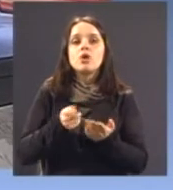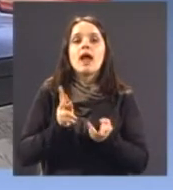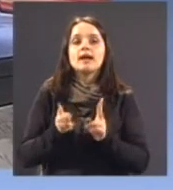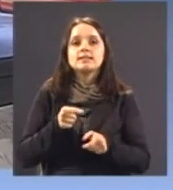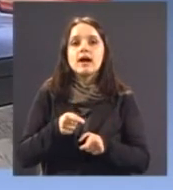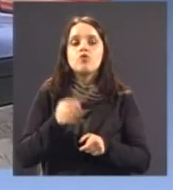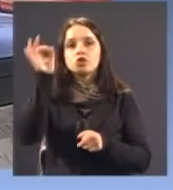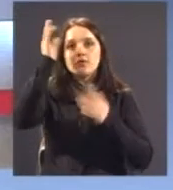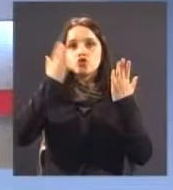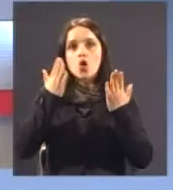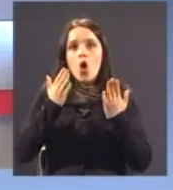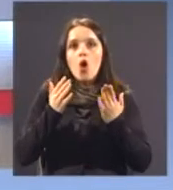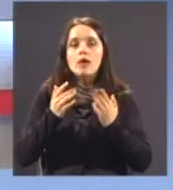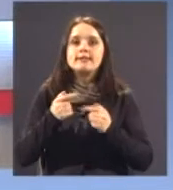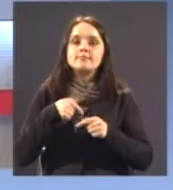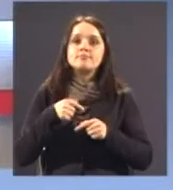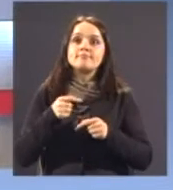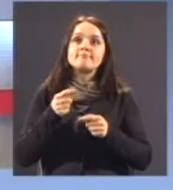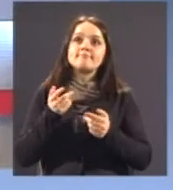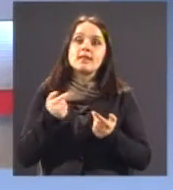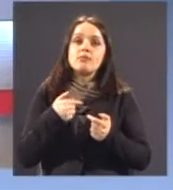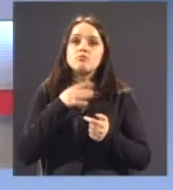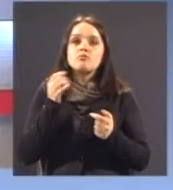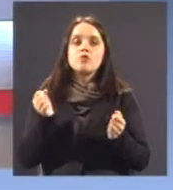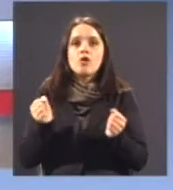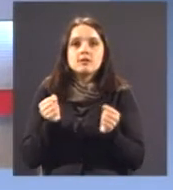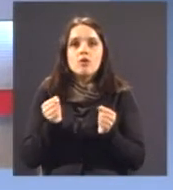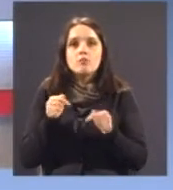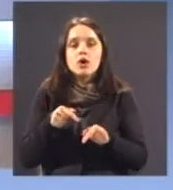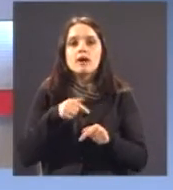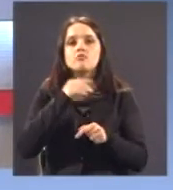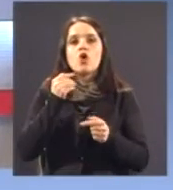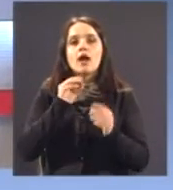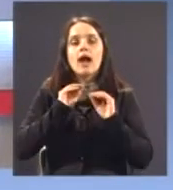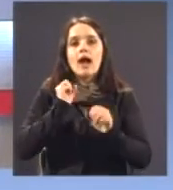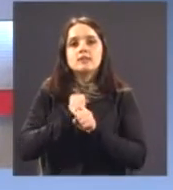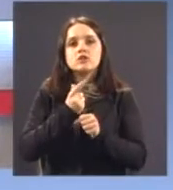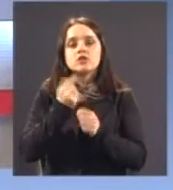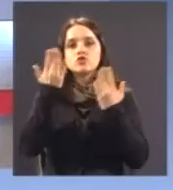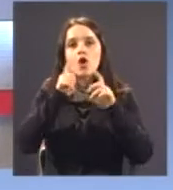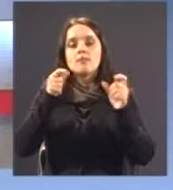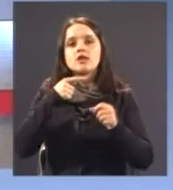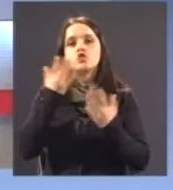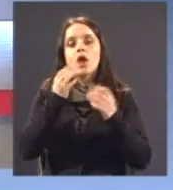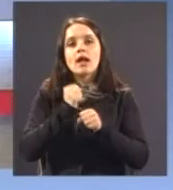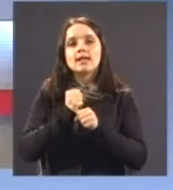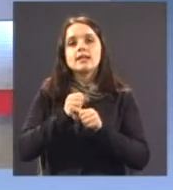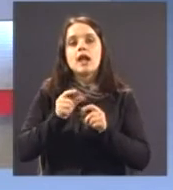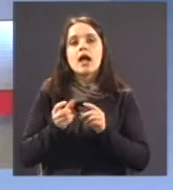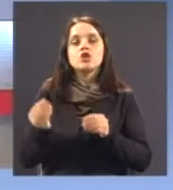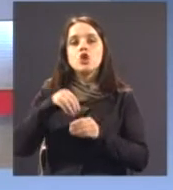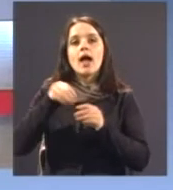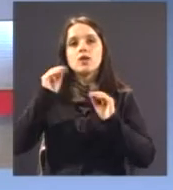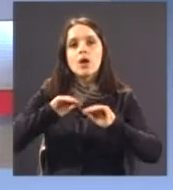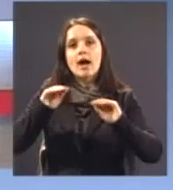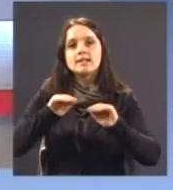prijelaza. Jako puno radimo sa školom. Škola radi na doedukaciji nastavnog kadra, znači nastavnika